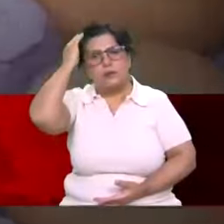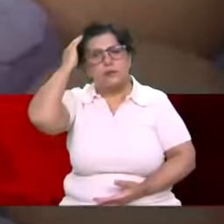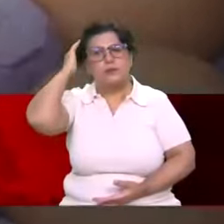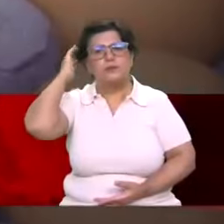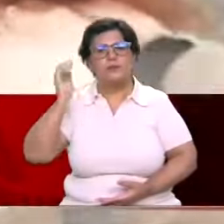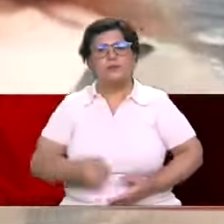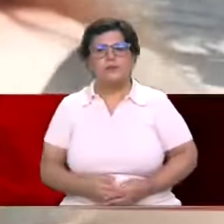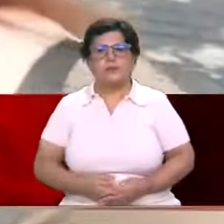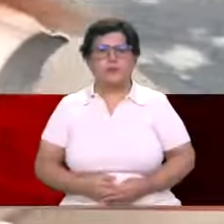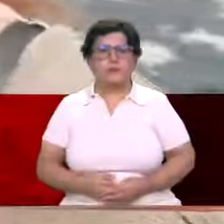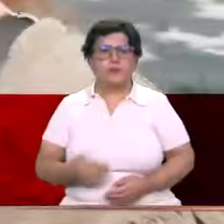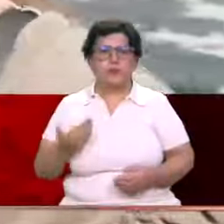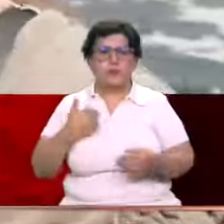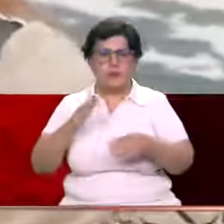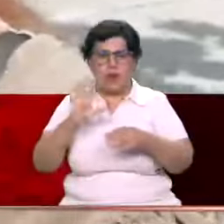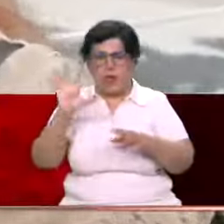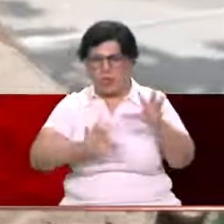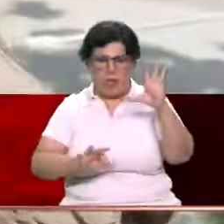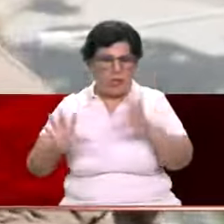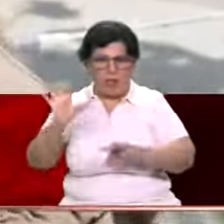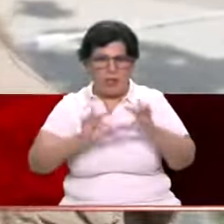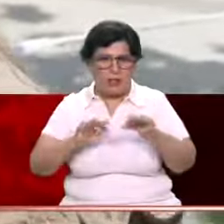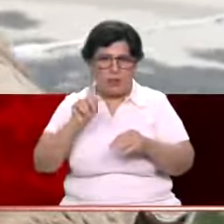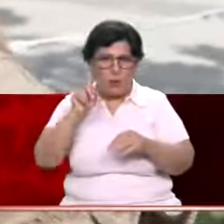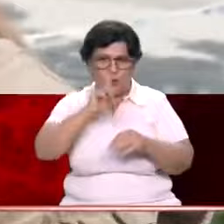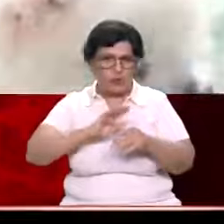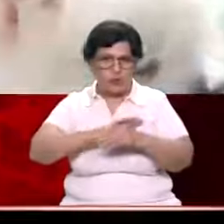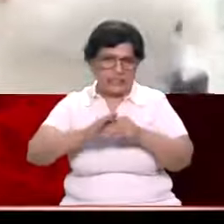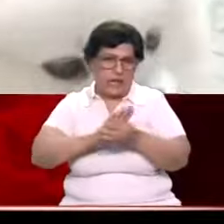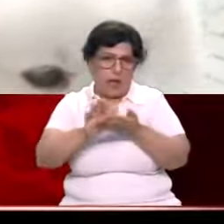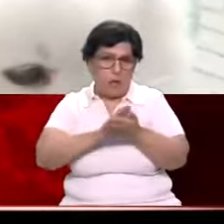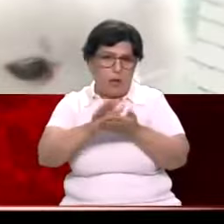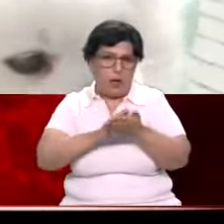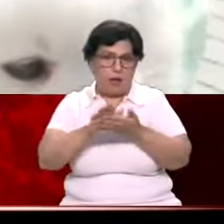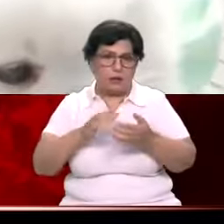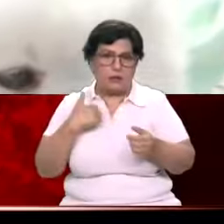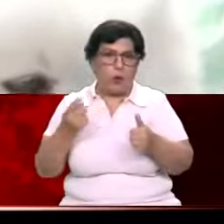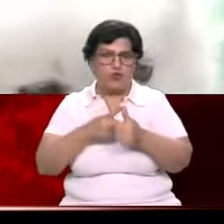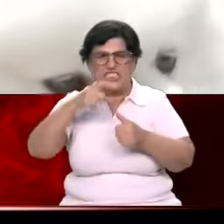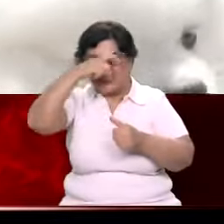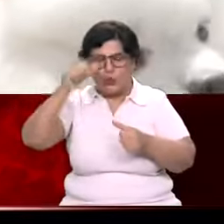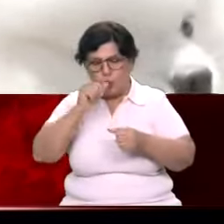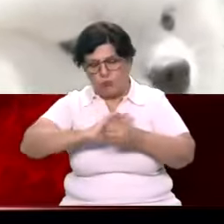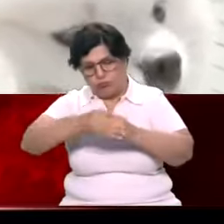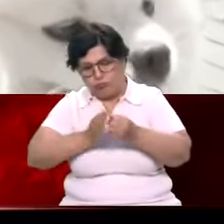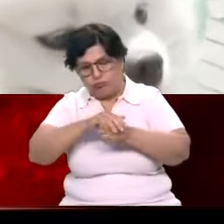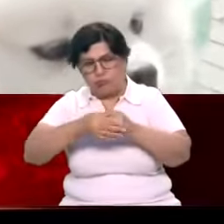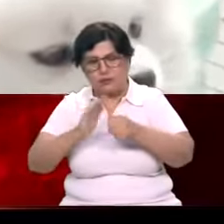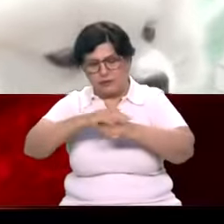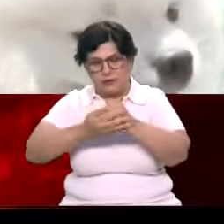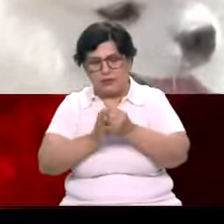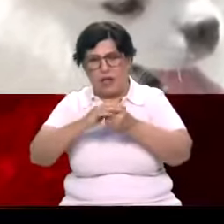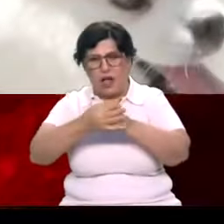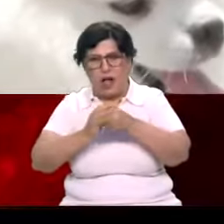sorduk Bir sürü el değdiği için o yüzden yıkama gereği duyuyorum önce sıcak suyla yıkıyorum ki hem dış kabuğu